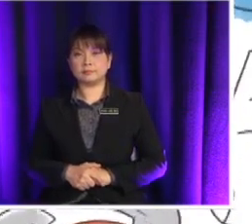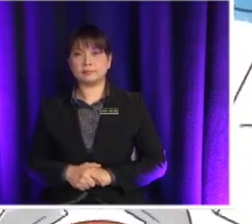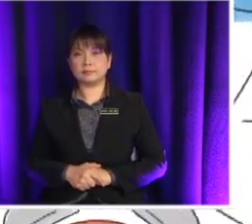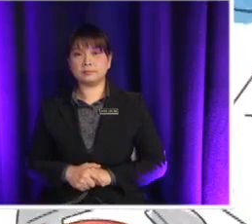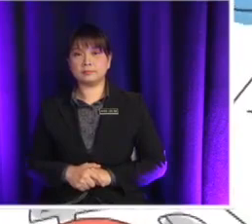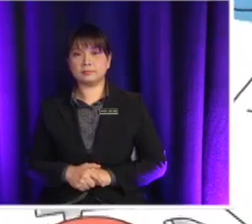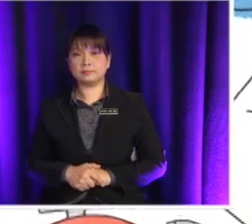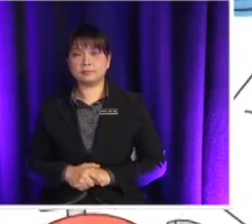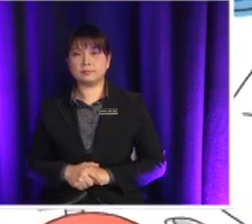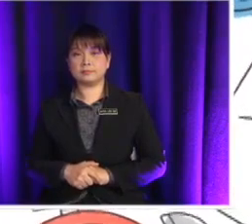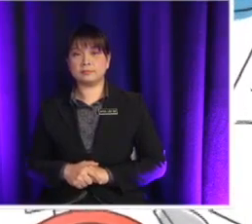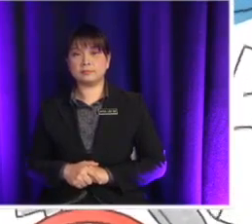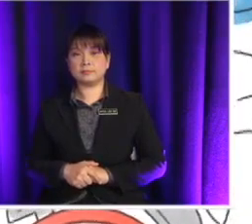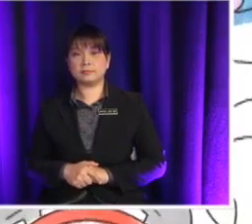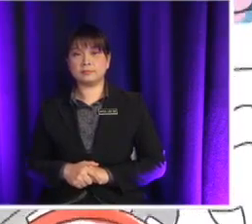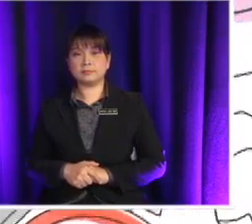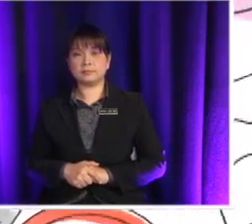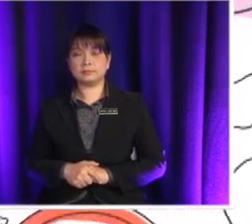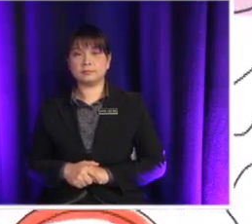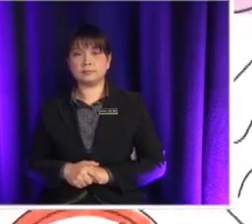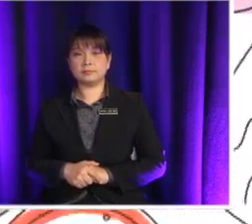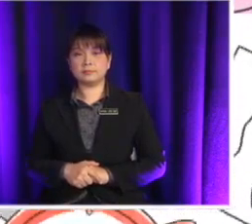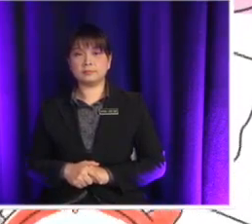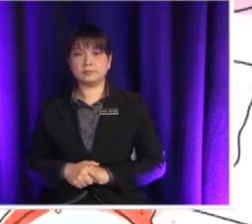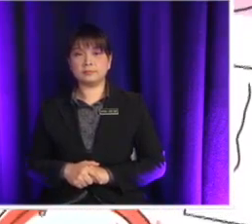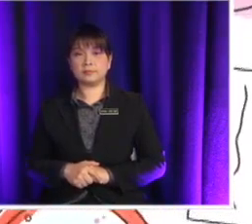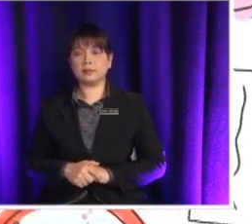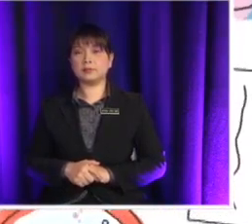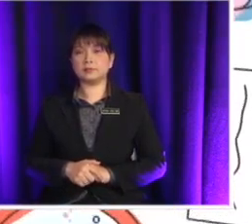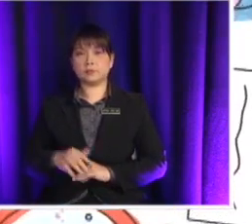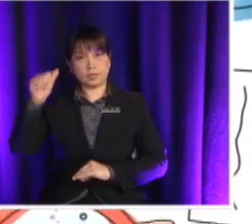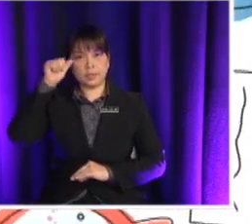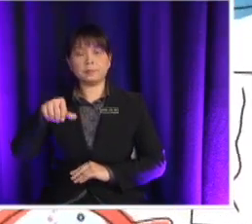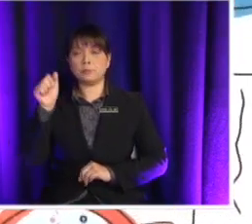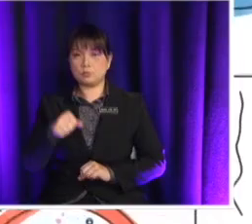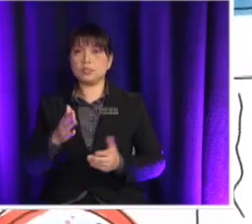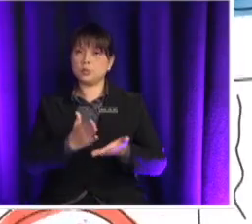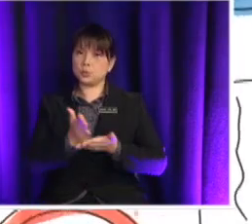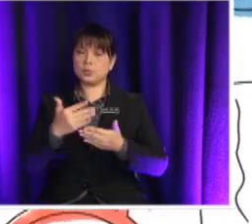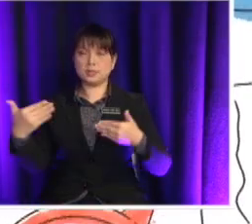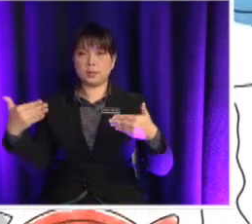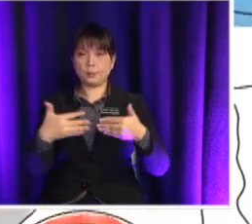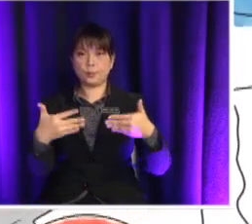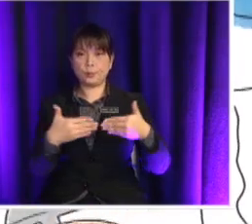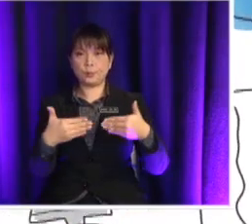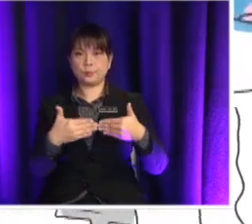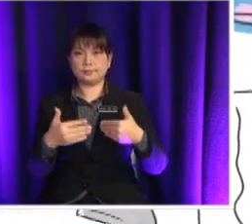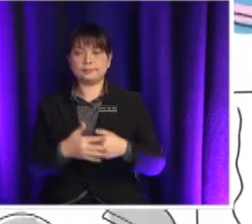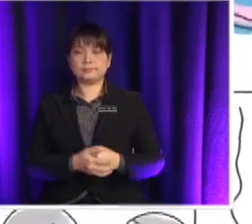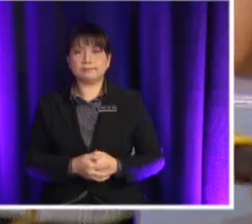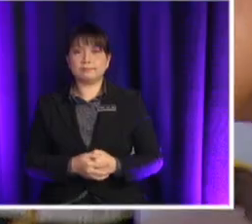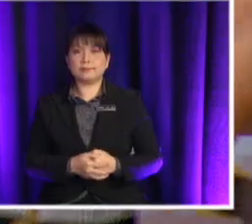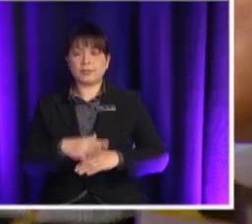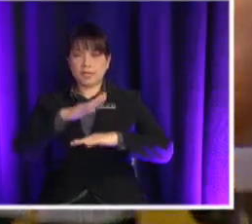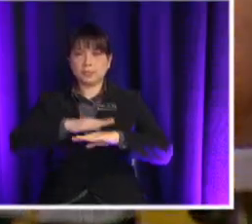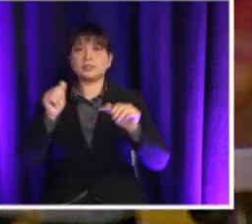pada kaki, pastikan pada kaki kathod lah. So kalau sini kathod, okay, kita sambungkan di atas pun boleh Aiman.